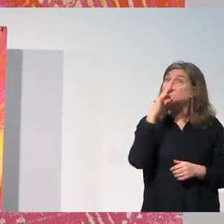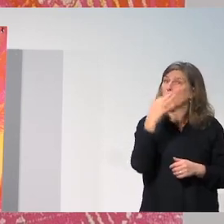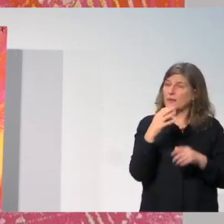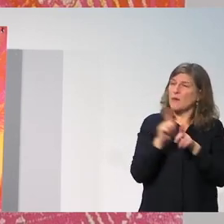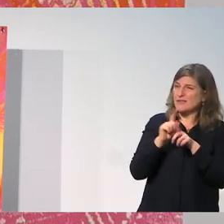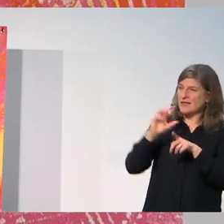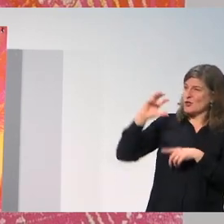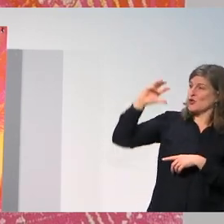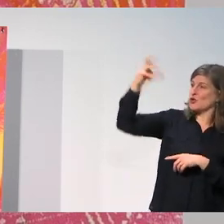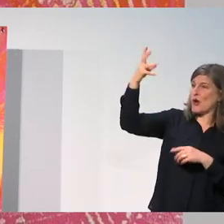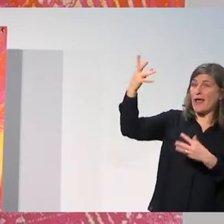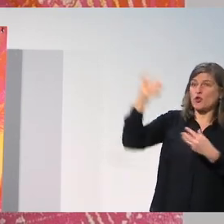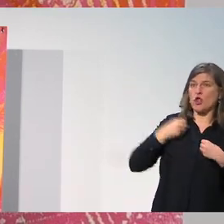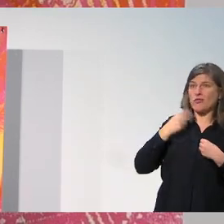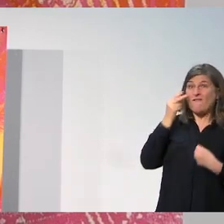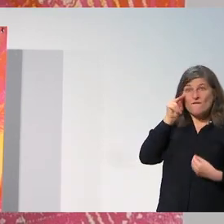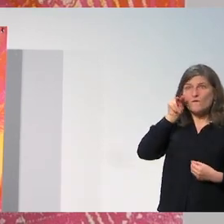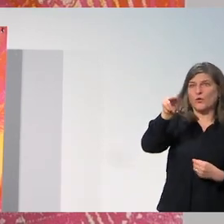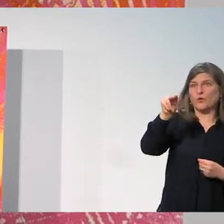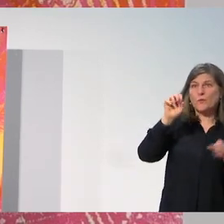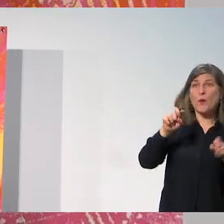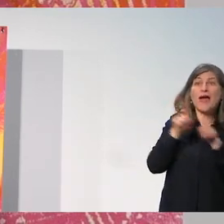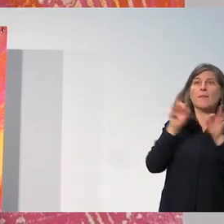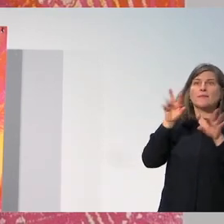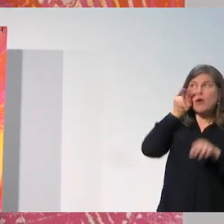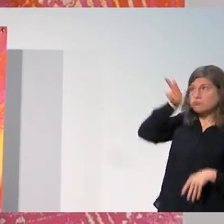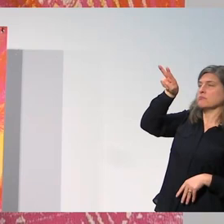vision et en même temps, on ne peut pas regarder le soleil en face.